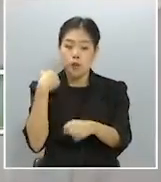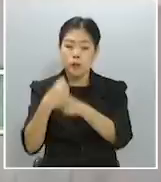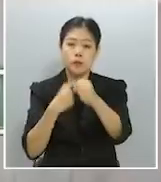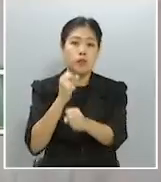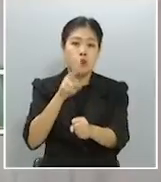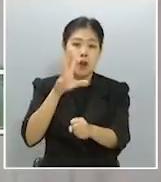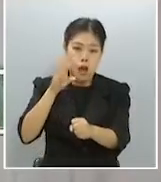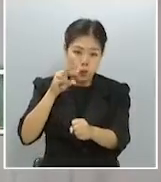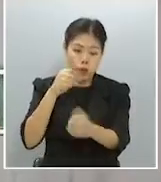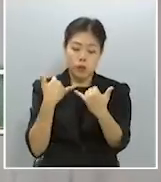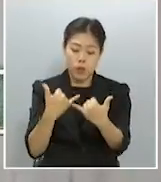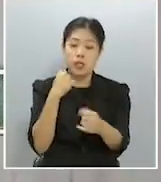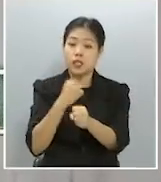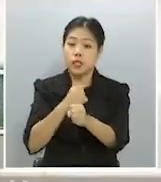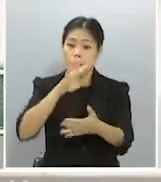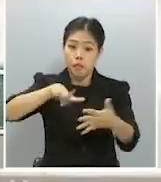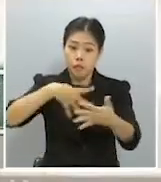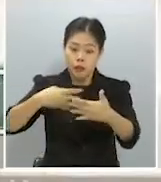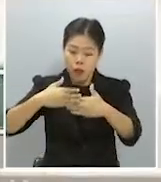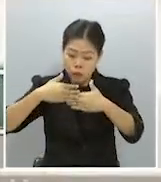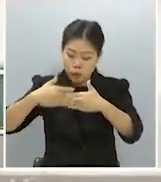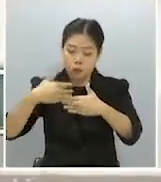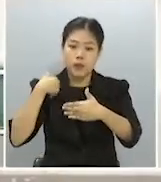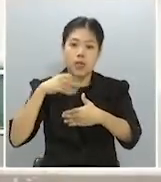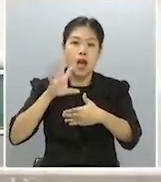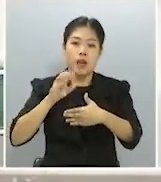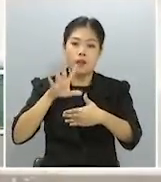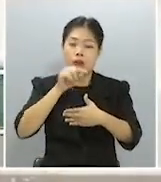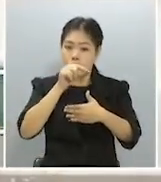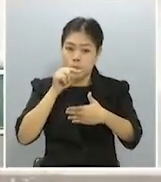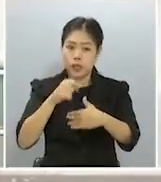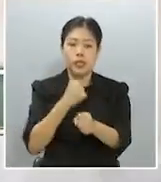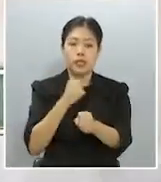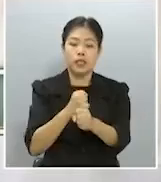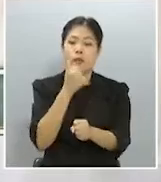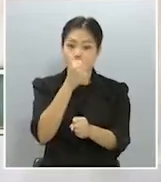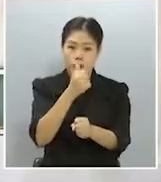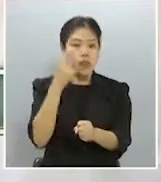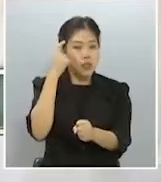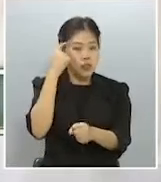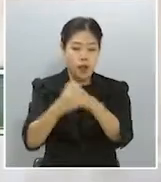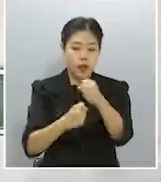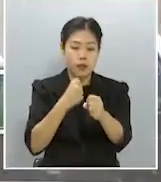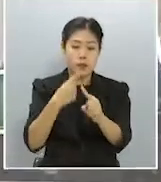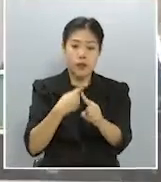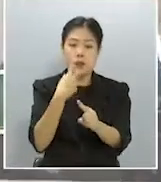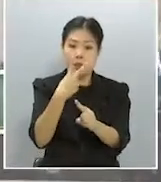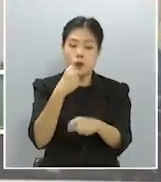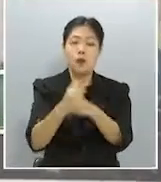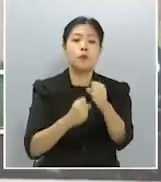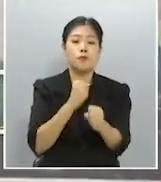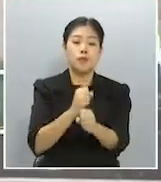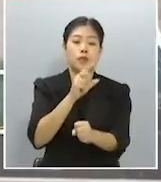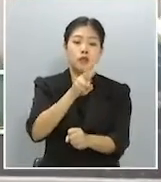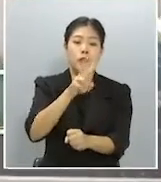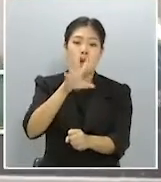2560ปัจจุบันแผนงานก่อสร้างคืบหน้าแล้วร้อยละ55กลับมาทันแผนก่อสร้างที่คาดว่าจะเสร็จภายในเดือนกุมภาพันธ์